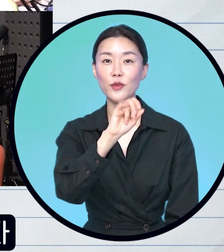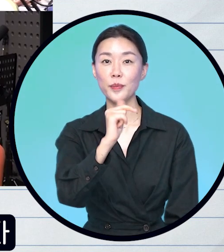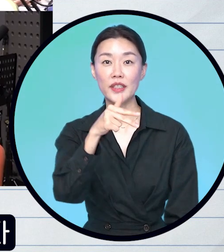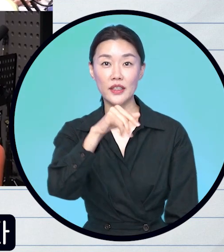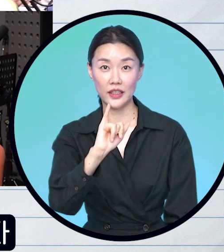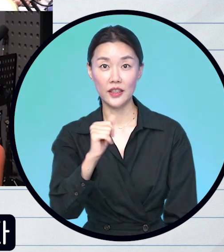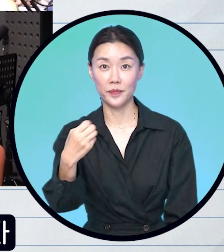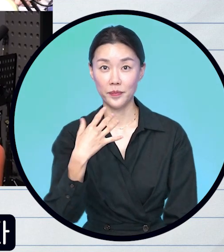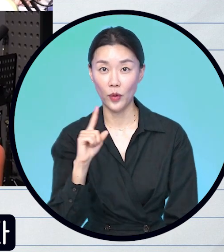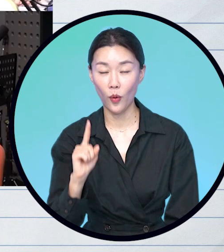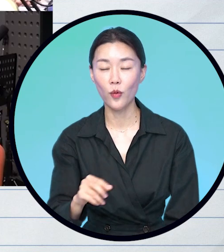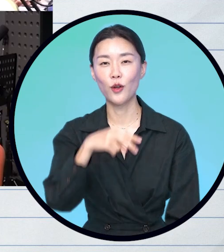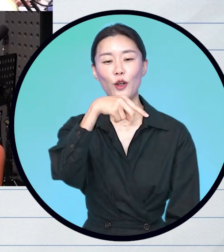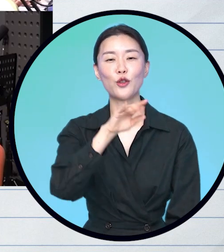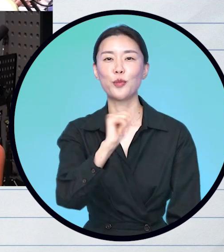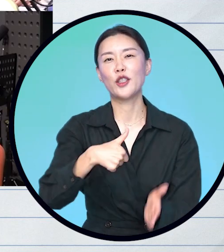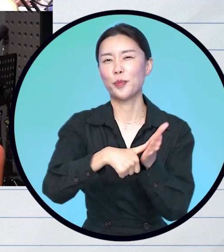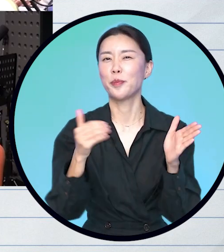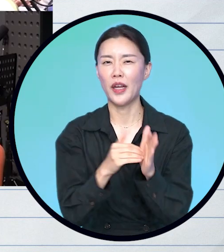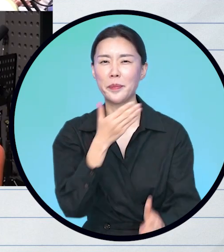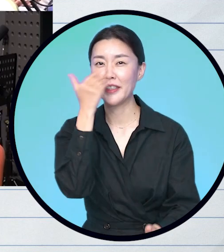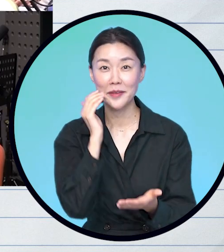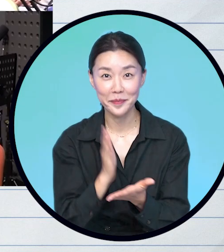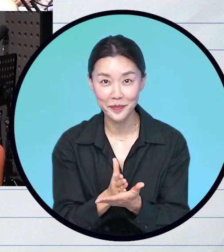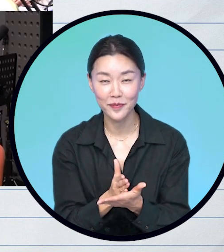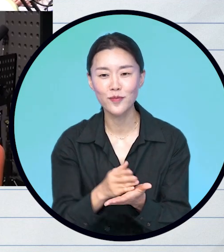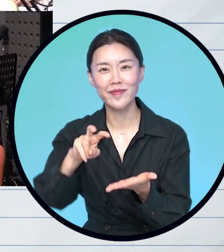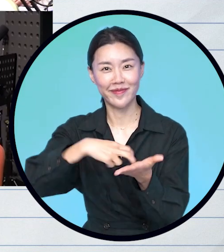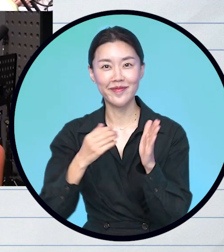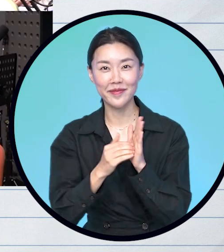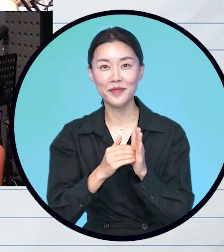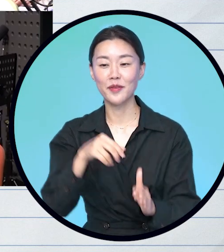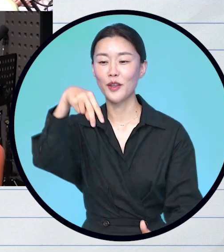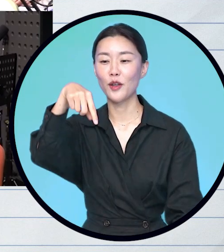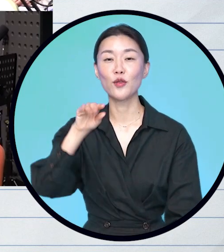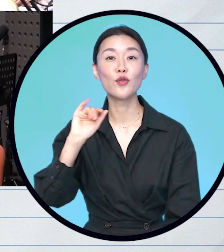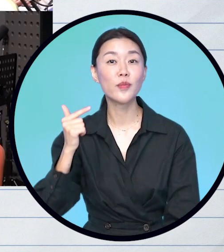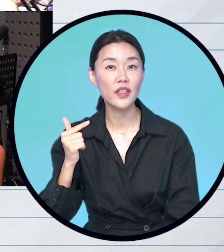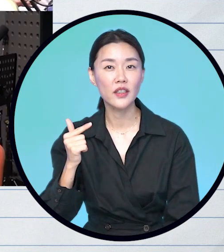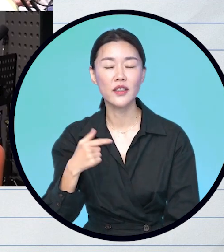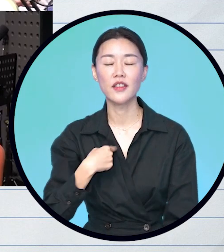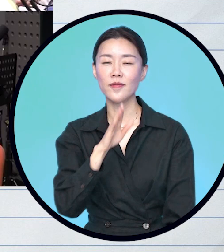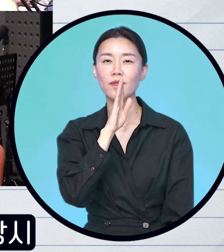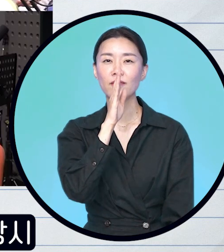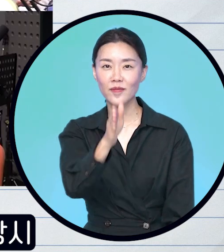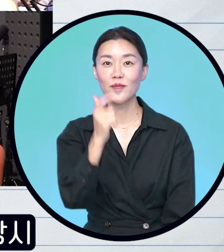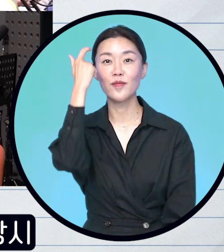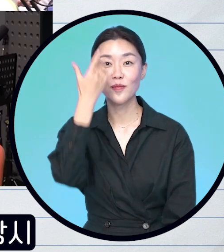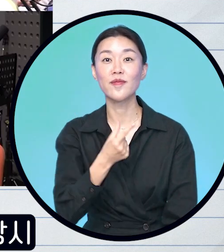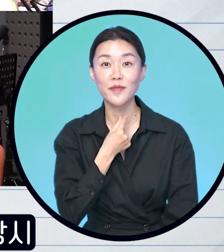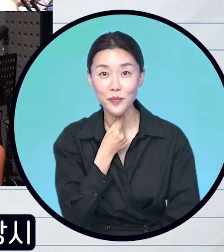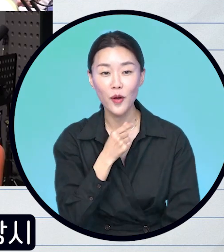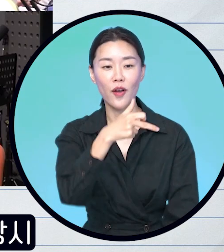저는 수빈이 투표했습니다. 삐지지 마용 이렇게 보내주셨는데 수빈씨 네. 단도직입적으로 묻겠습니다.